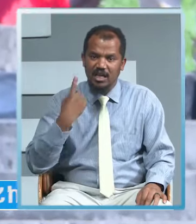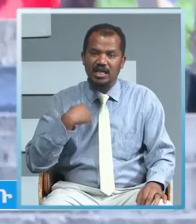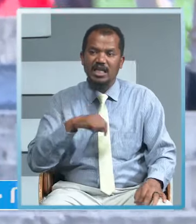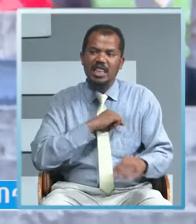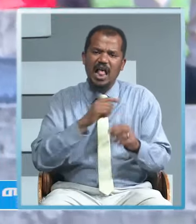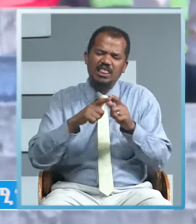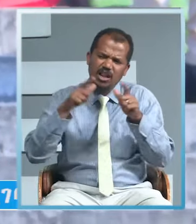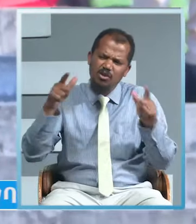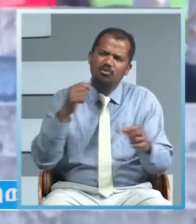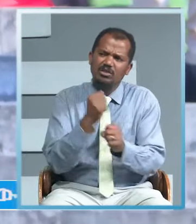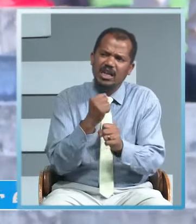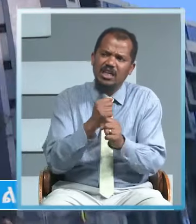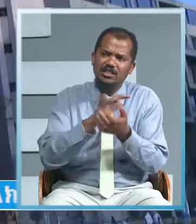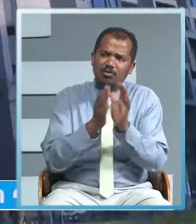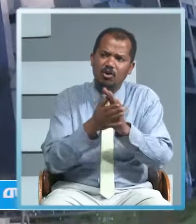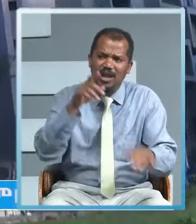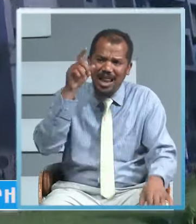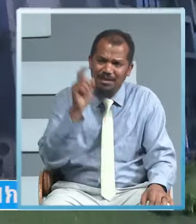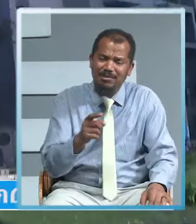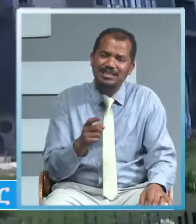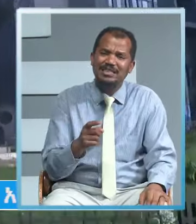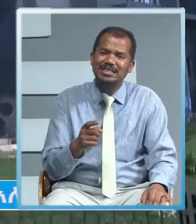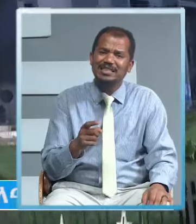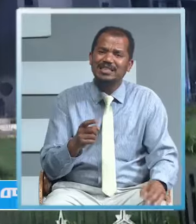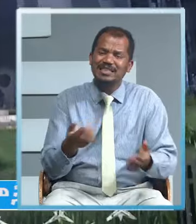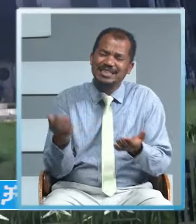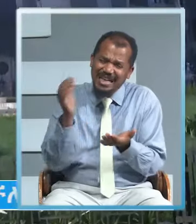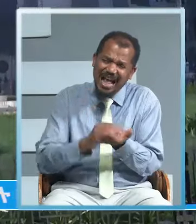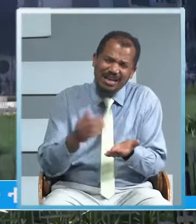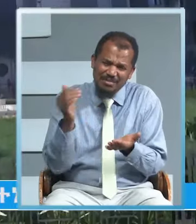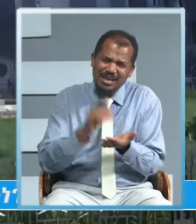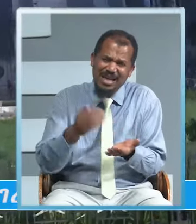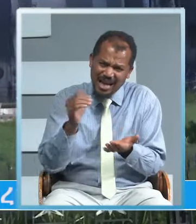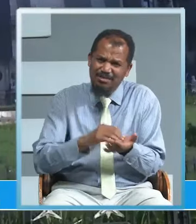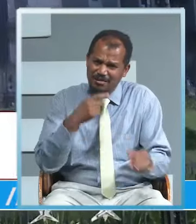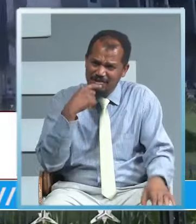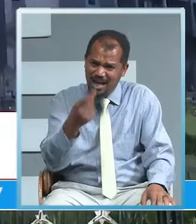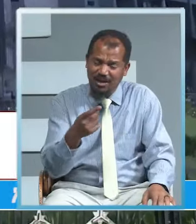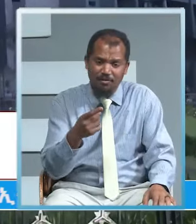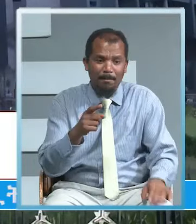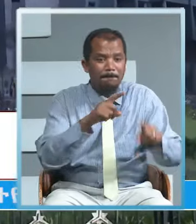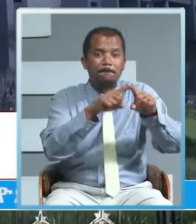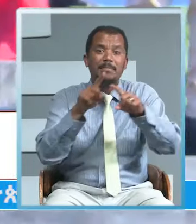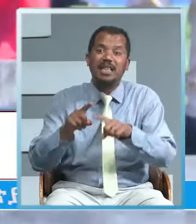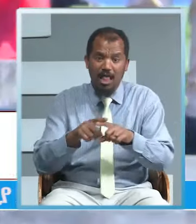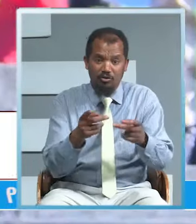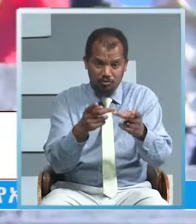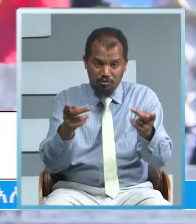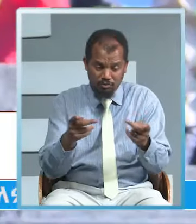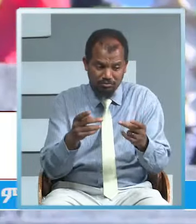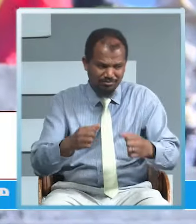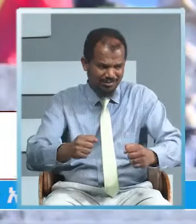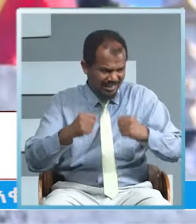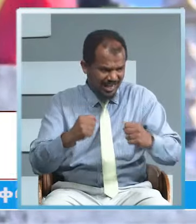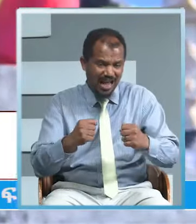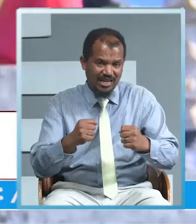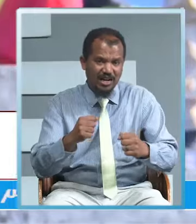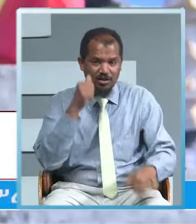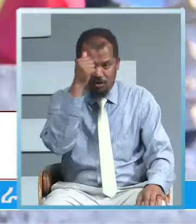የኛ ትልቁ ስራችን መሆን ያለበት በደጋግሜ የምናገረው በተለያዩ መስኮች